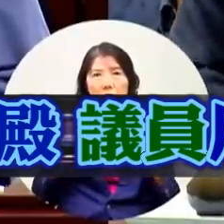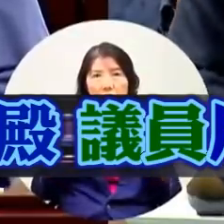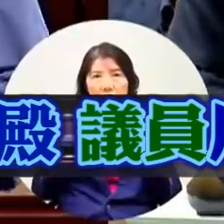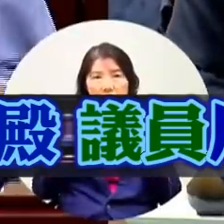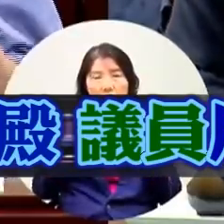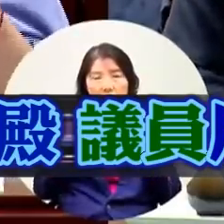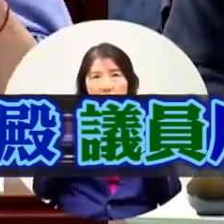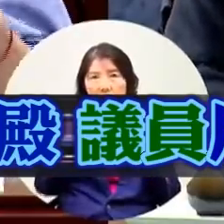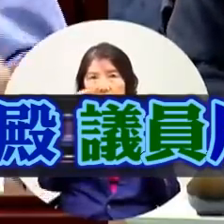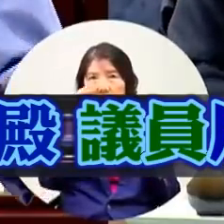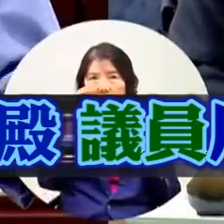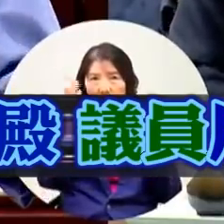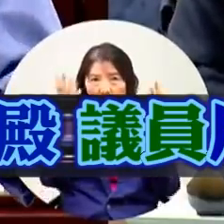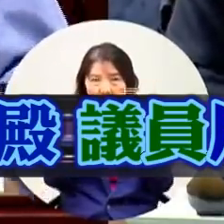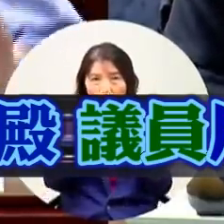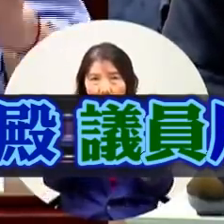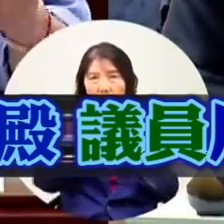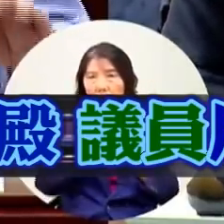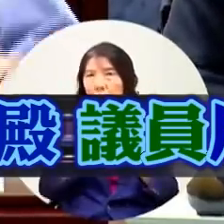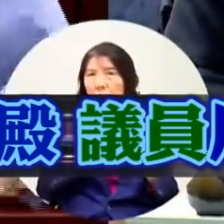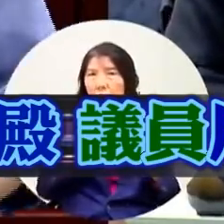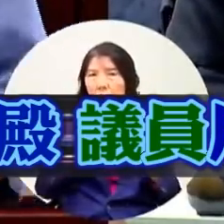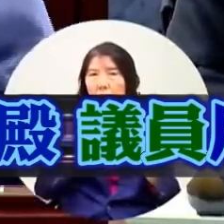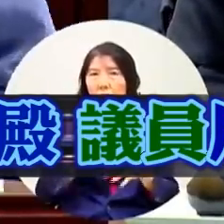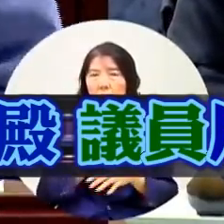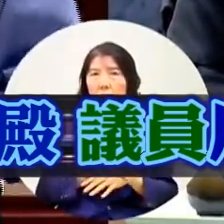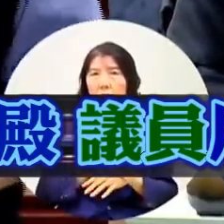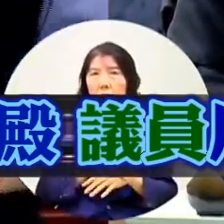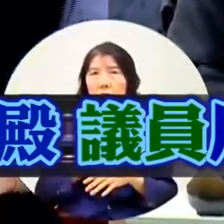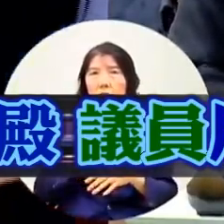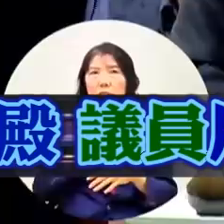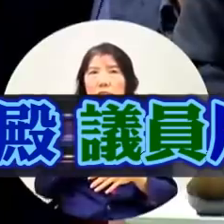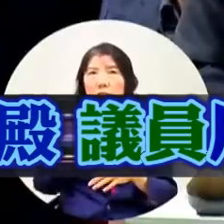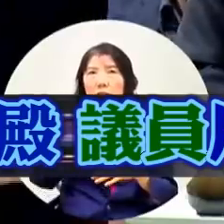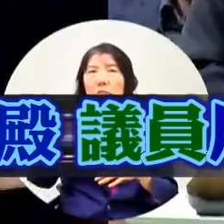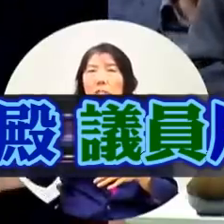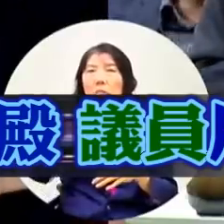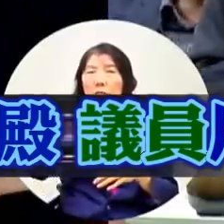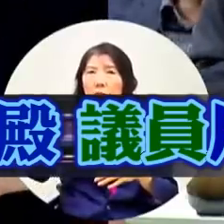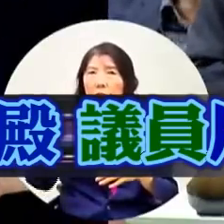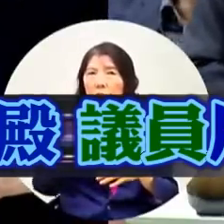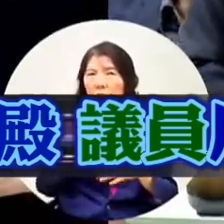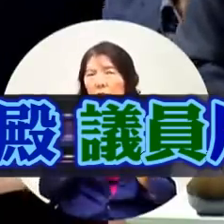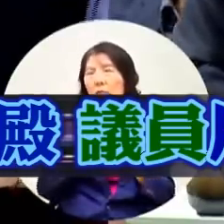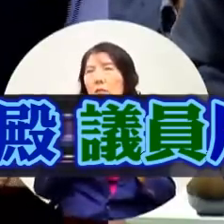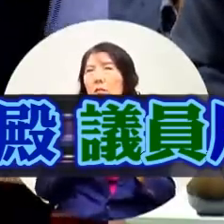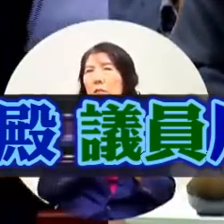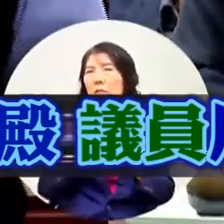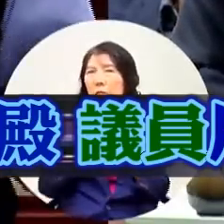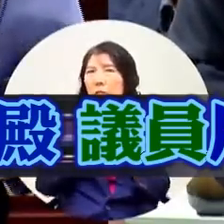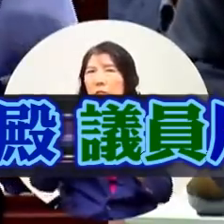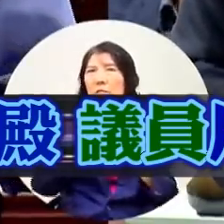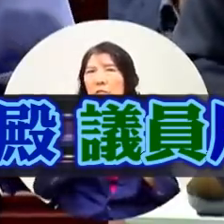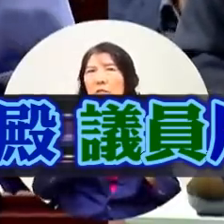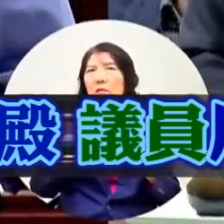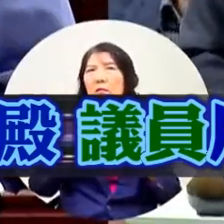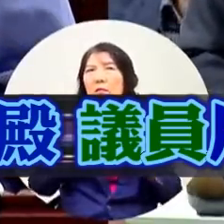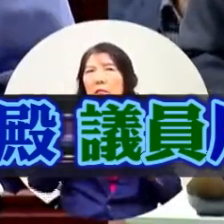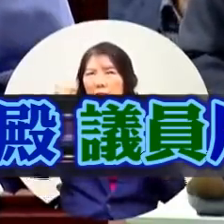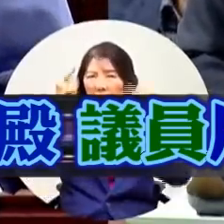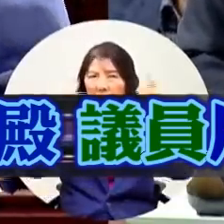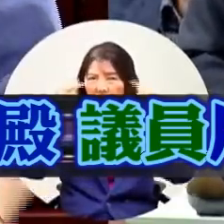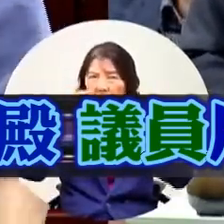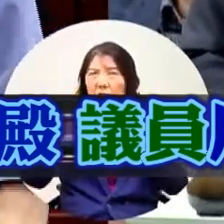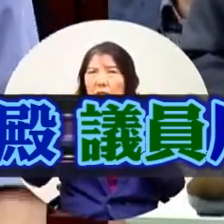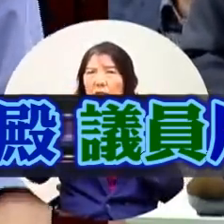误。 市长， 我们身为高雄市长， 如果你没有大声疾呼的话，我应该不会问你这个问题。但是你一直大声疾呼，站在议